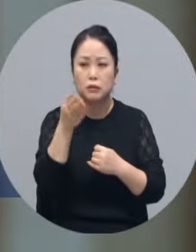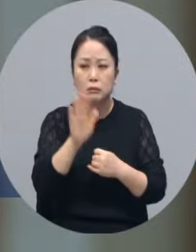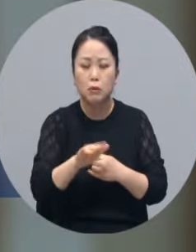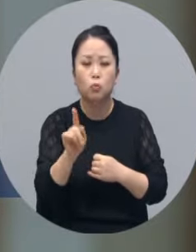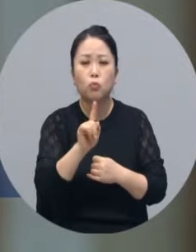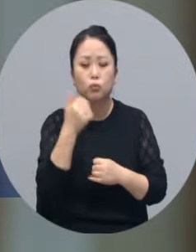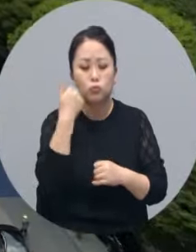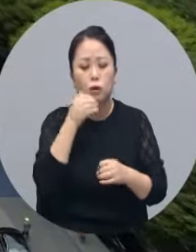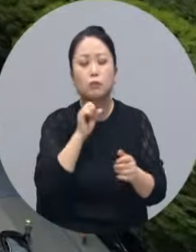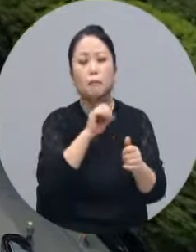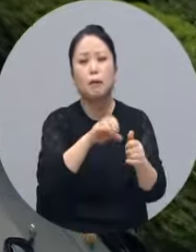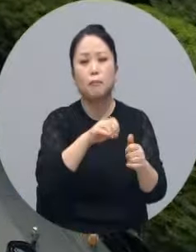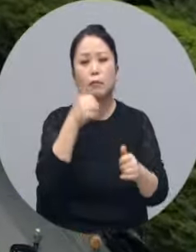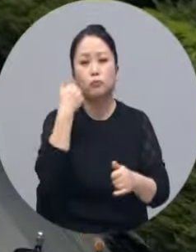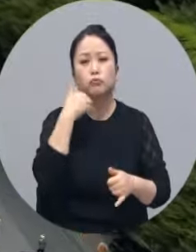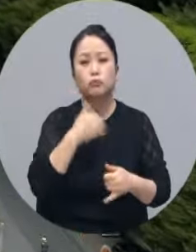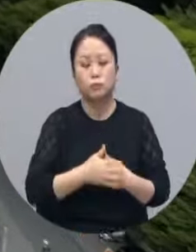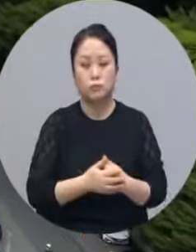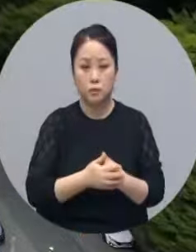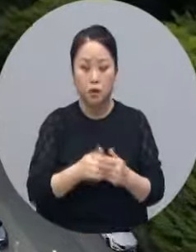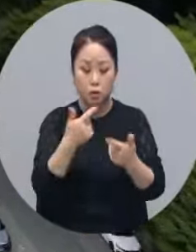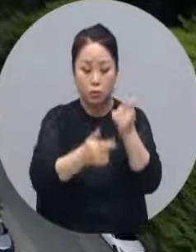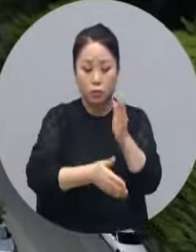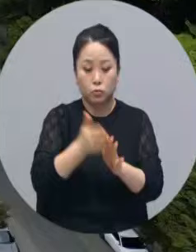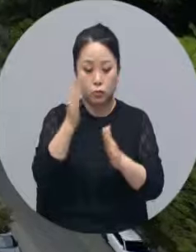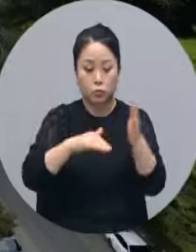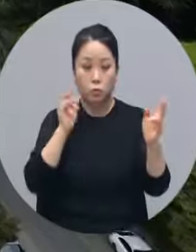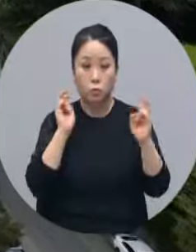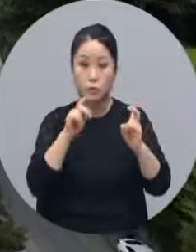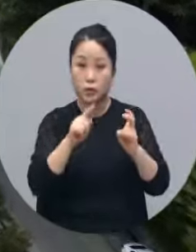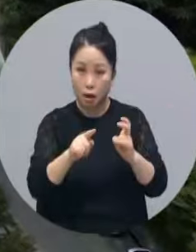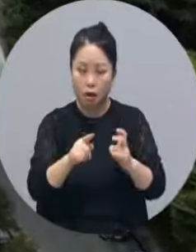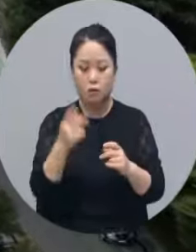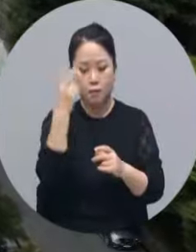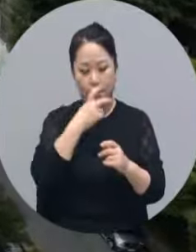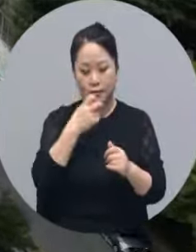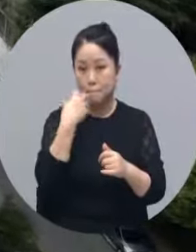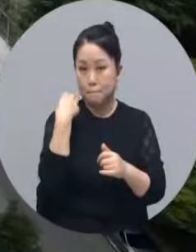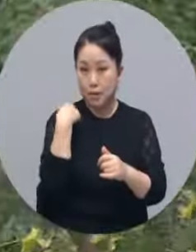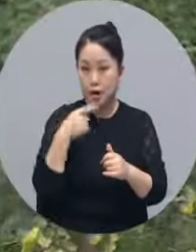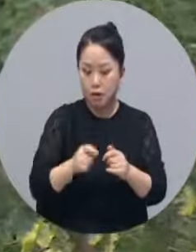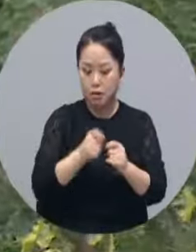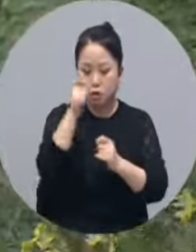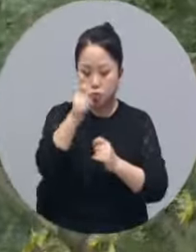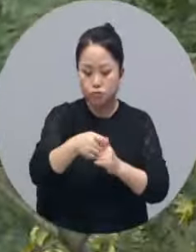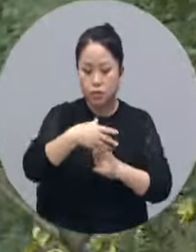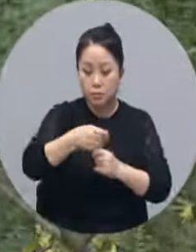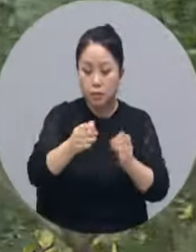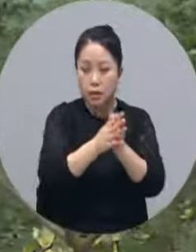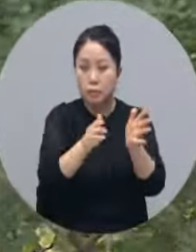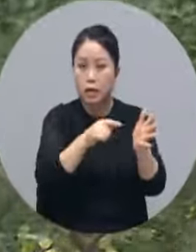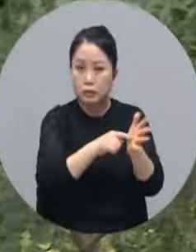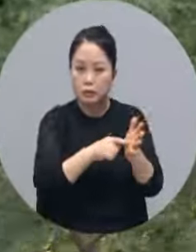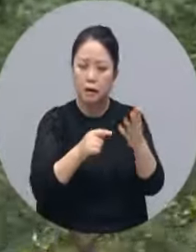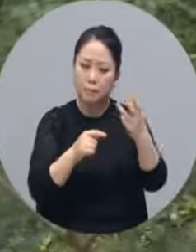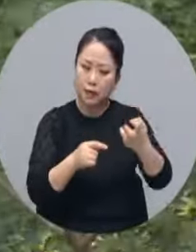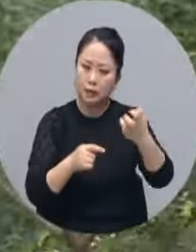가서 수행하겠어요. 부산 도시공사가 관리하는 영구 임대주택의 경우 83%가